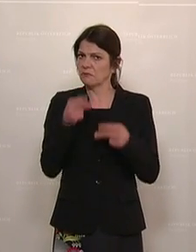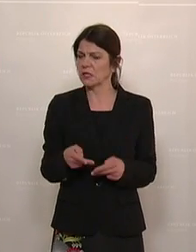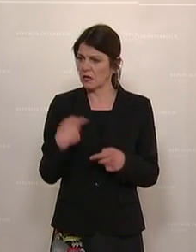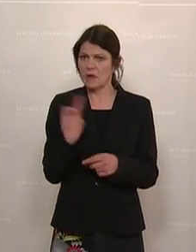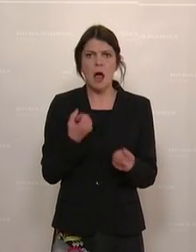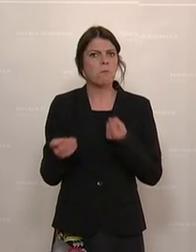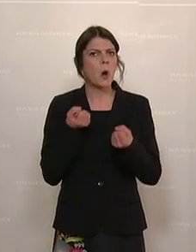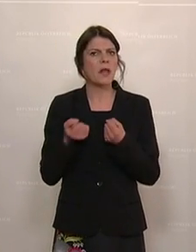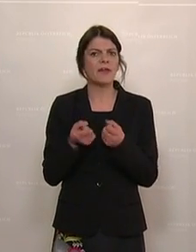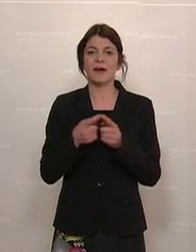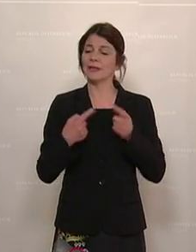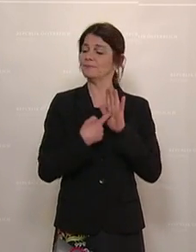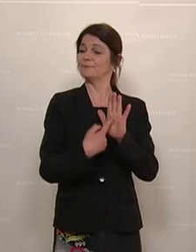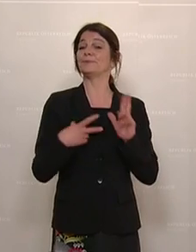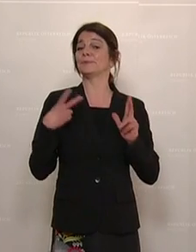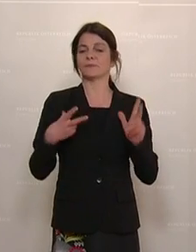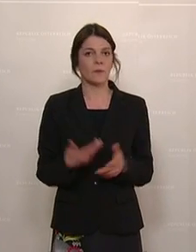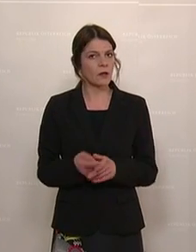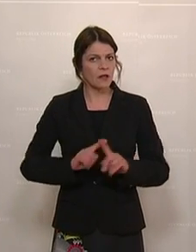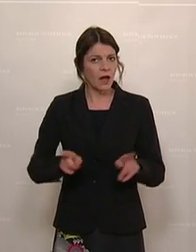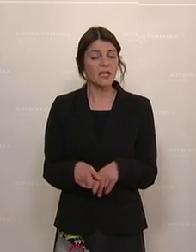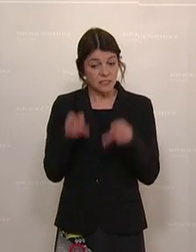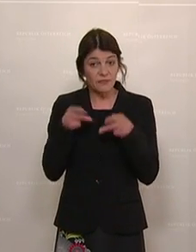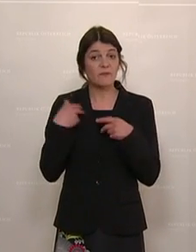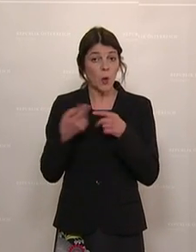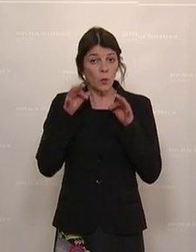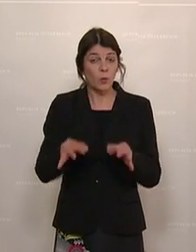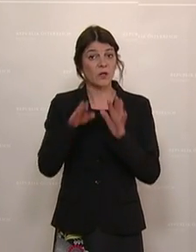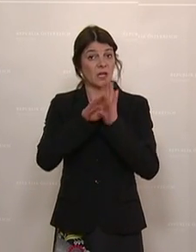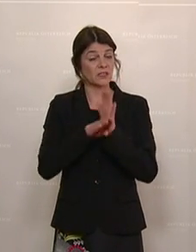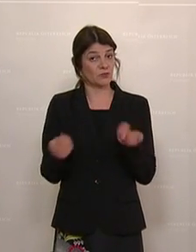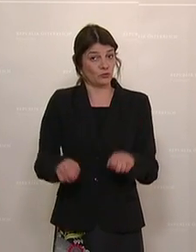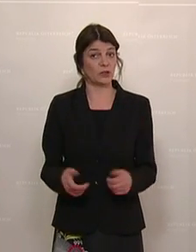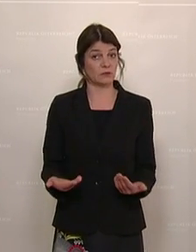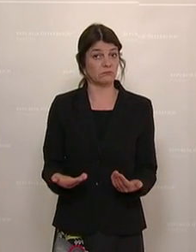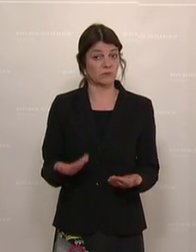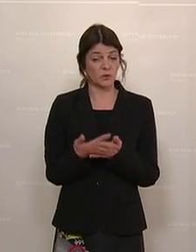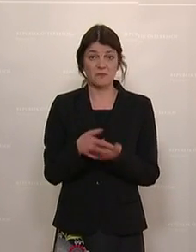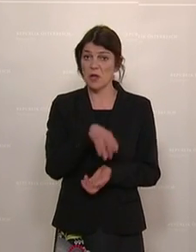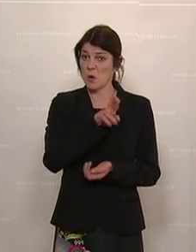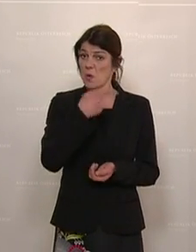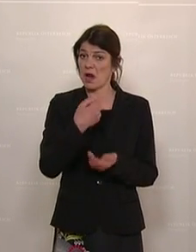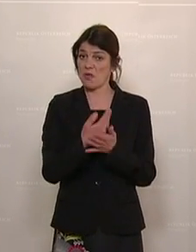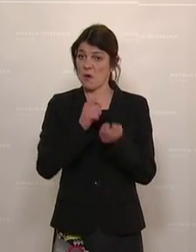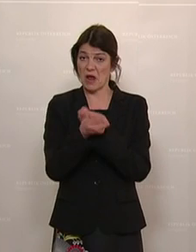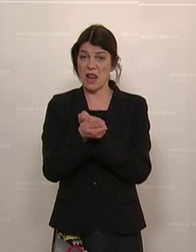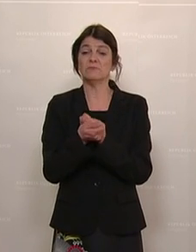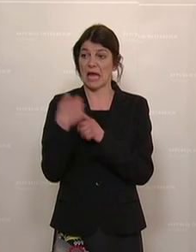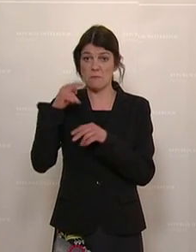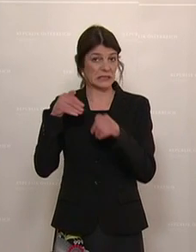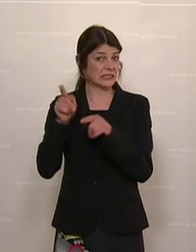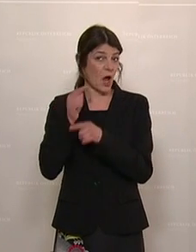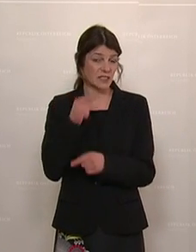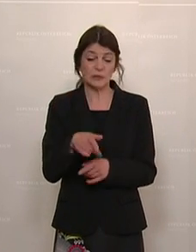wir Politiker irgendwie gut dastehen, sondern es ist wichtig, dass wir gute Gesetze beschließen. Und ich glaube, die UG-Novelle, der Minister hat es gesagt, ist ein gutes